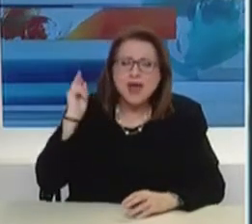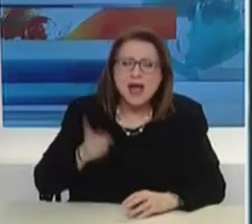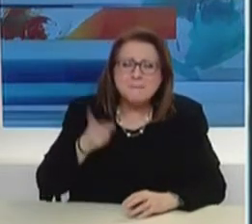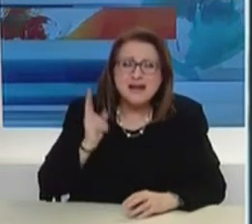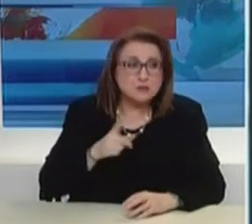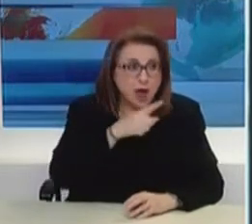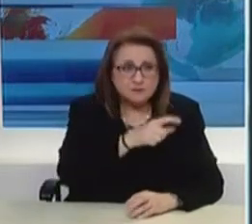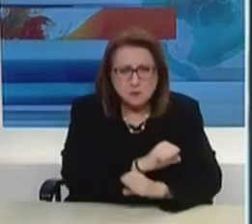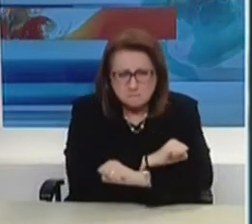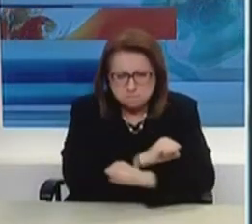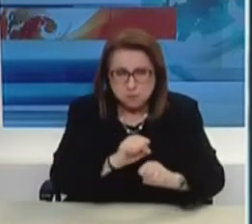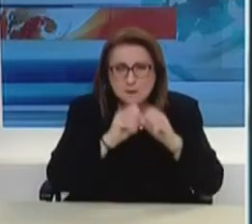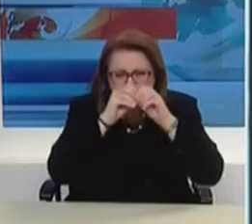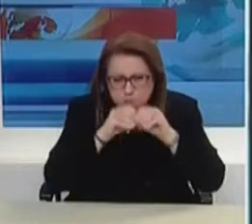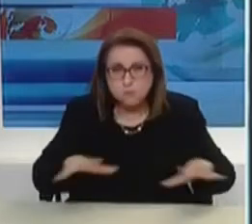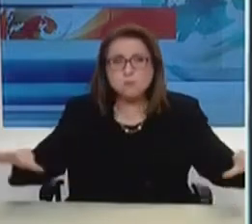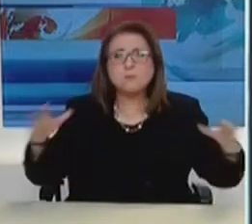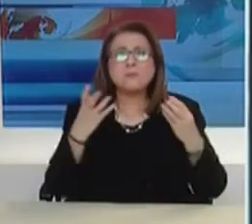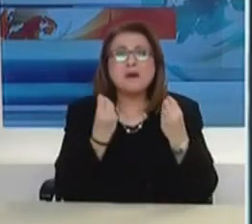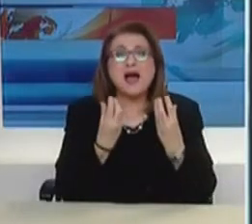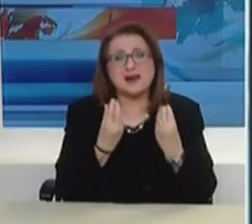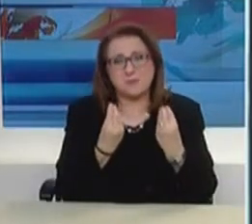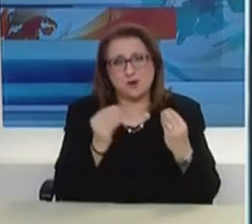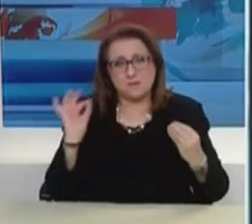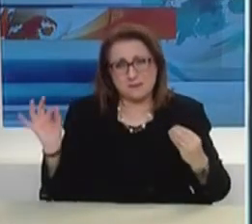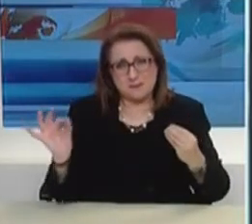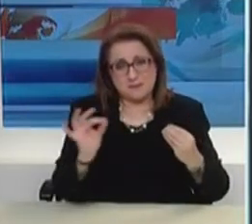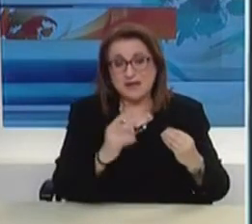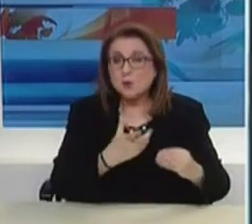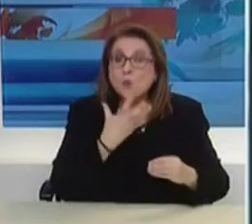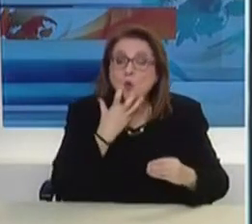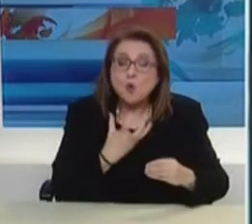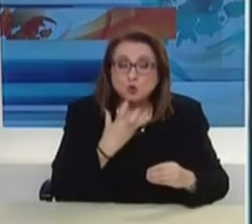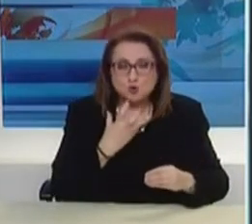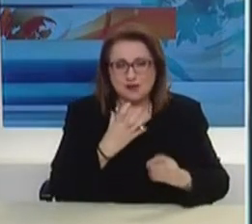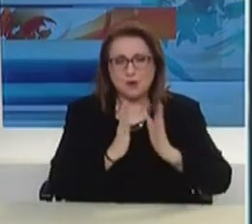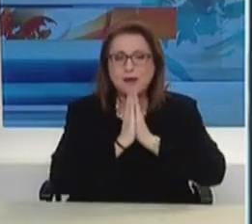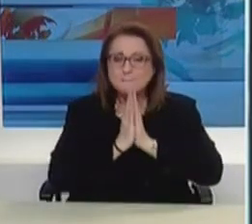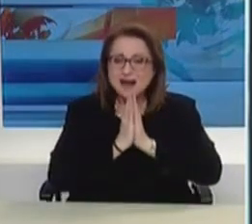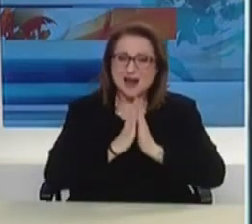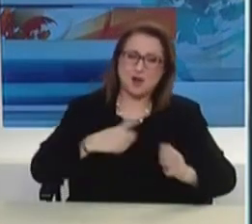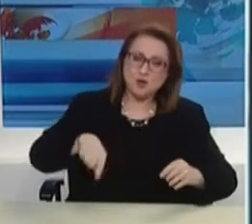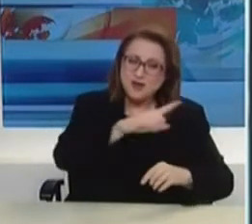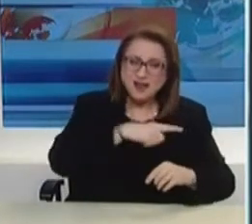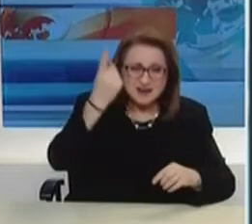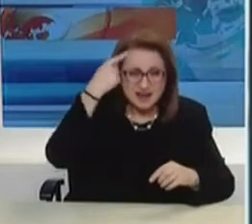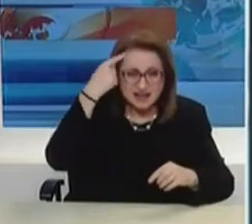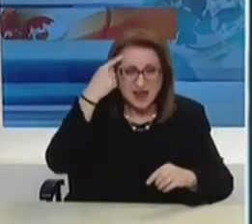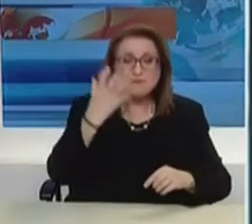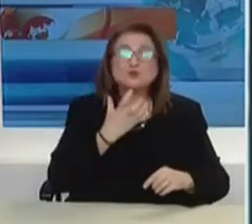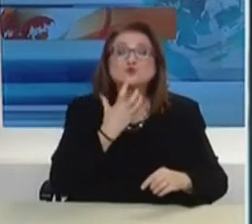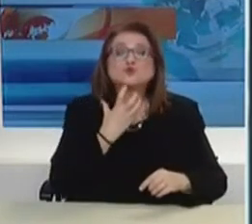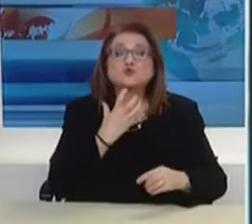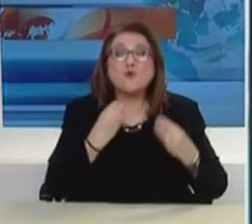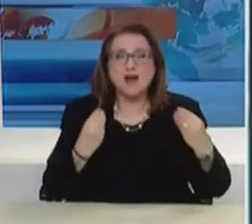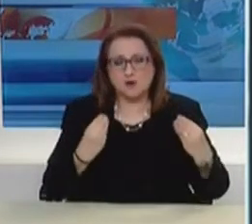διασποράς είναι μεγάλος. Ας κατανοήσουμε όλη τη σοβαρότητα της κατάστασης και ας μείνουμε σπίτι μας προστατεύοντας τους εαυτούς μας